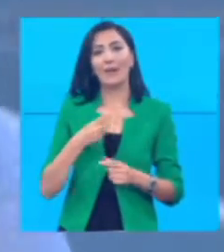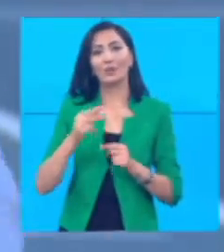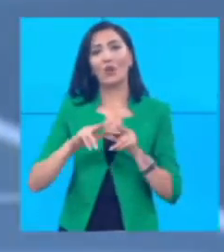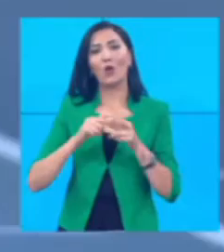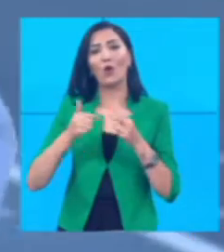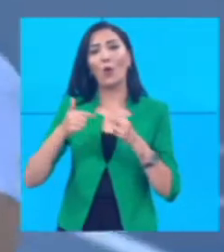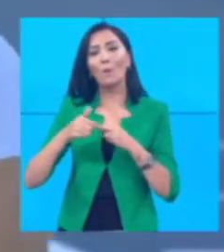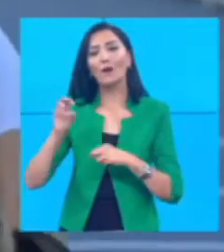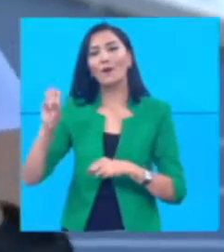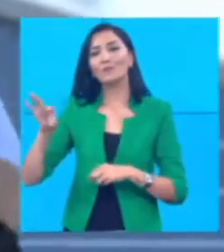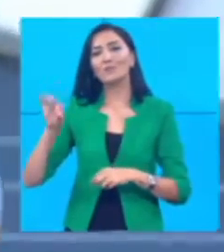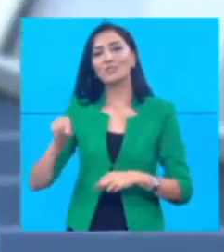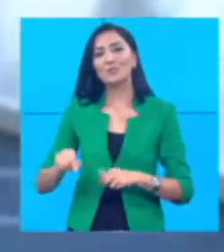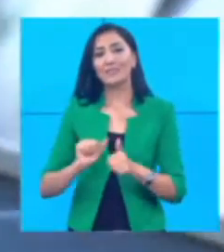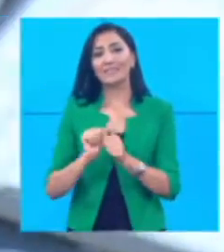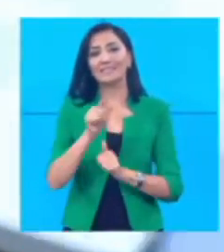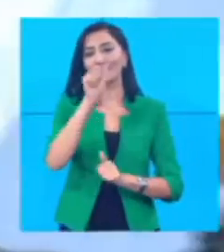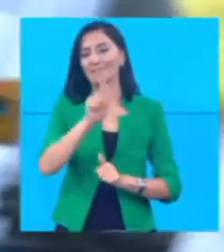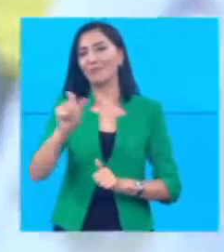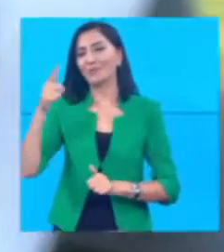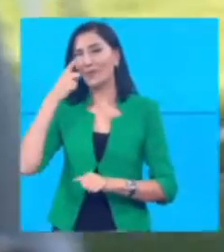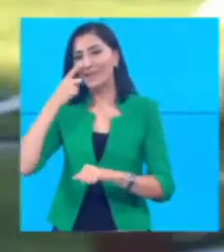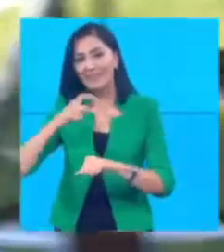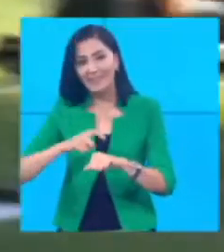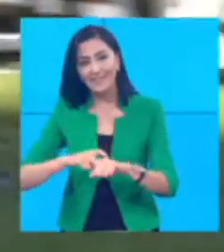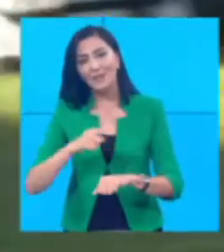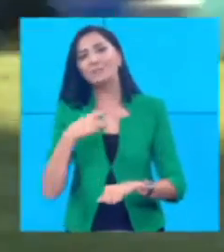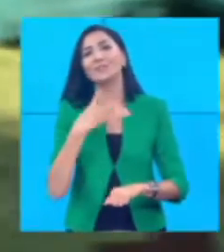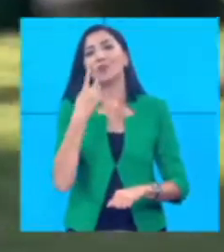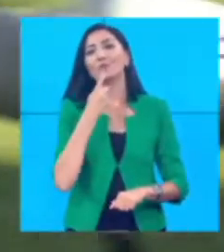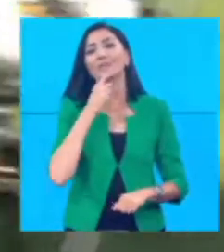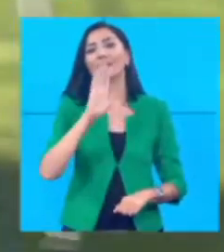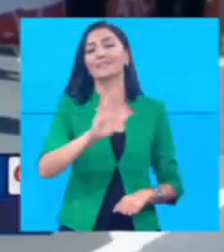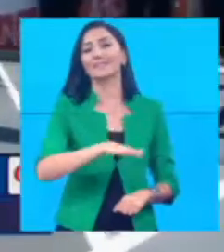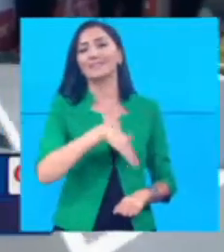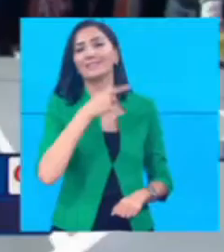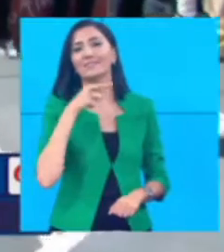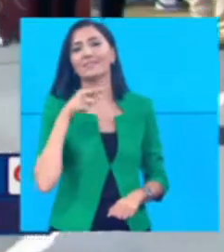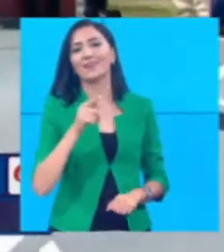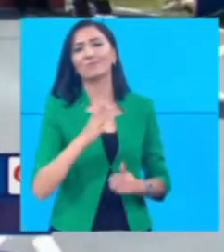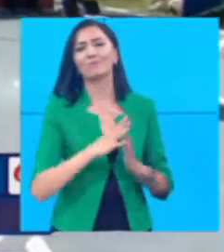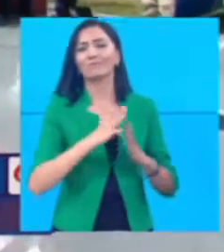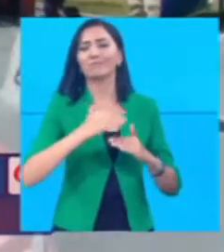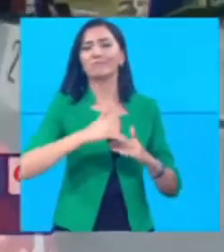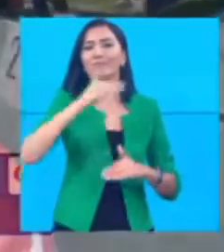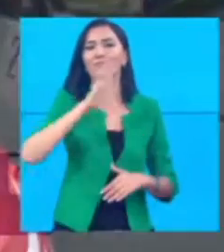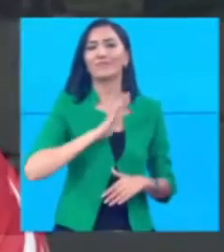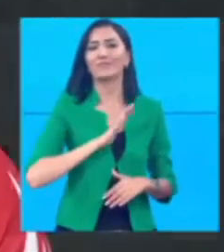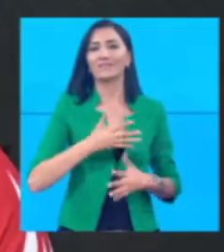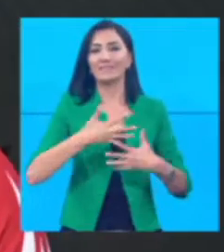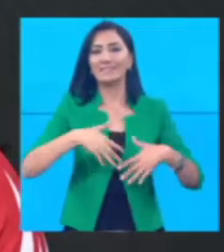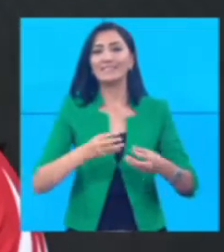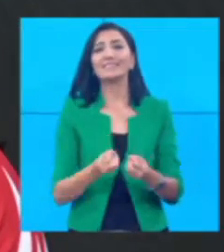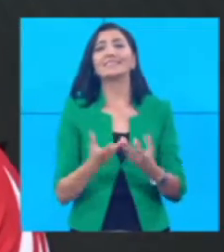ben Ömer Hocama ve şimdiki sporcularıma inanıyorum. Biz 4 sene sonra buradaki sayımız çok olacak yani. İnşallah. O